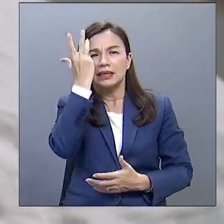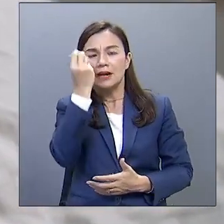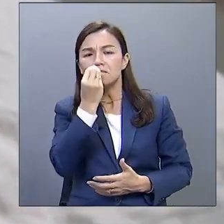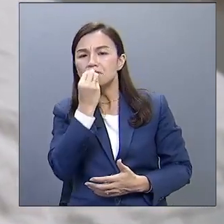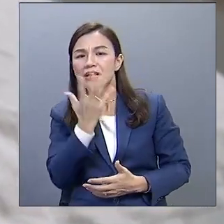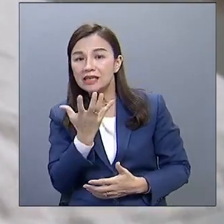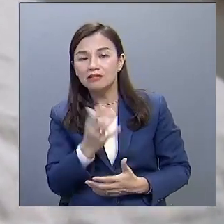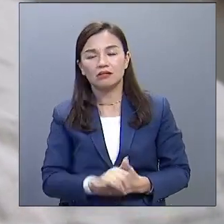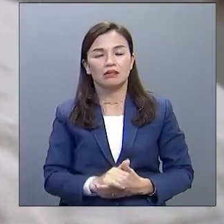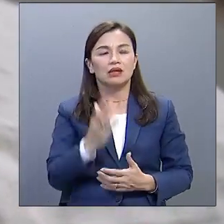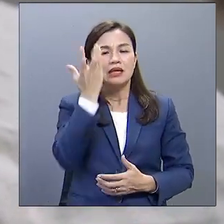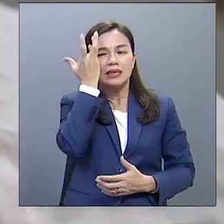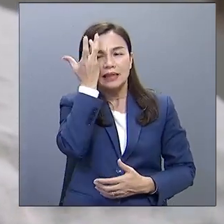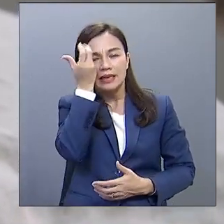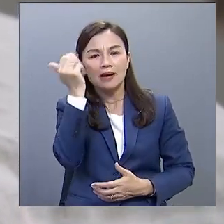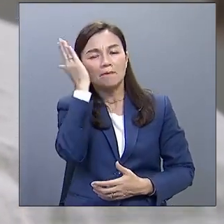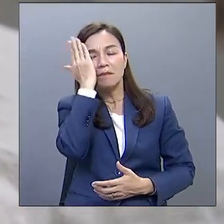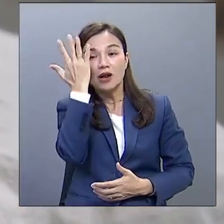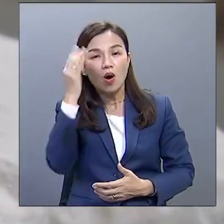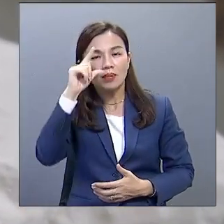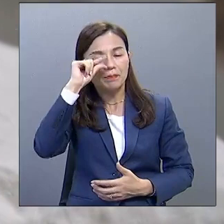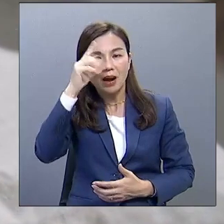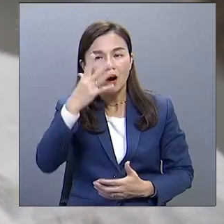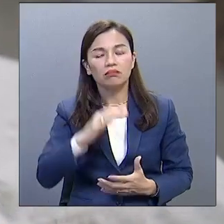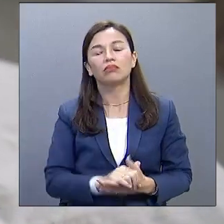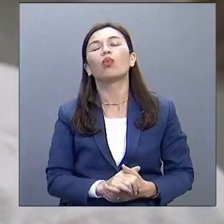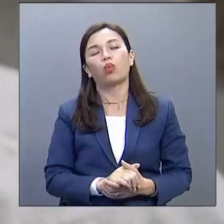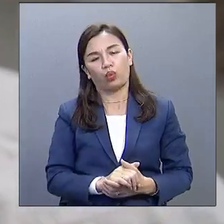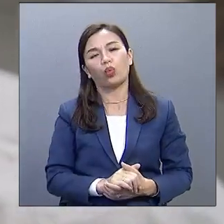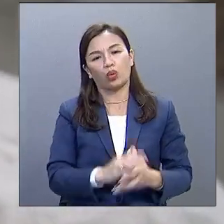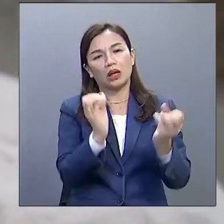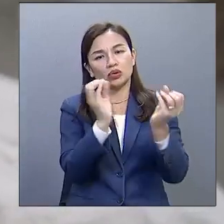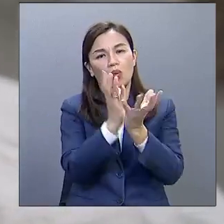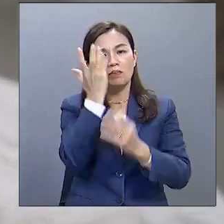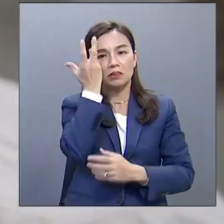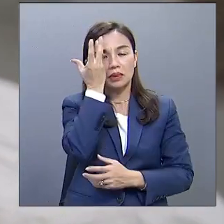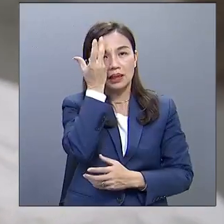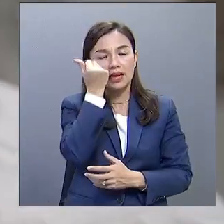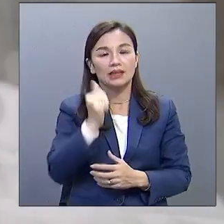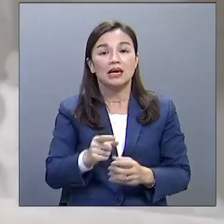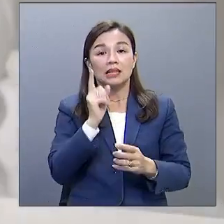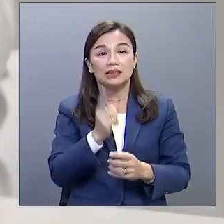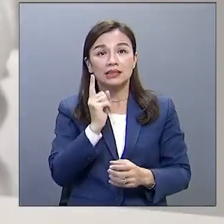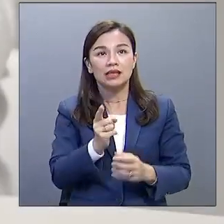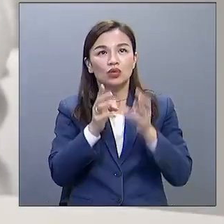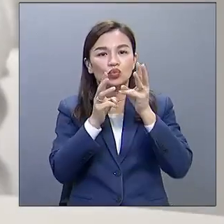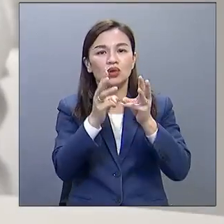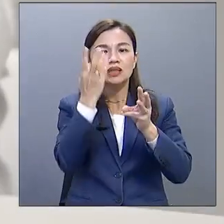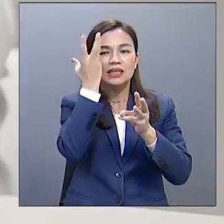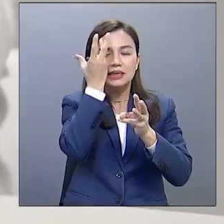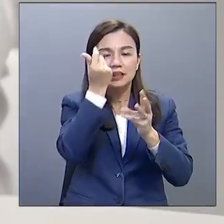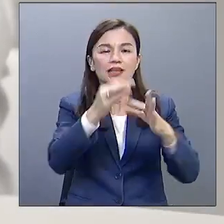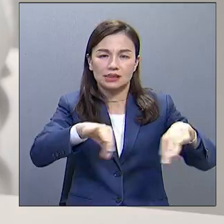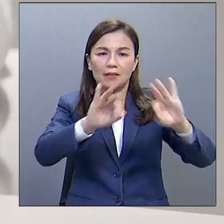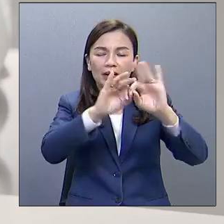จริงๆสำหรับหมอคิดว่าความเครียดเป็นอะไรที่เราอ่ะจะต้องเหมือนกับว่าเราจัดการได้ด้วยตัวเองอ่ะแต่เราแค่เปลี่ยนวิธีคิดนะคะนะคะ